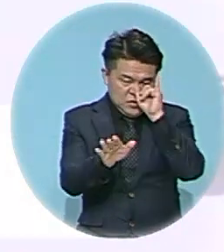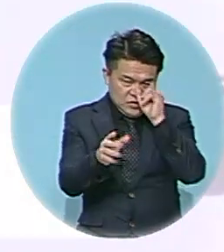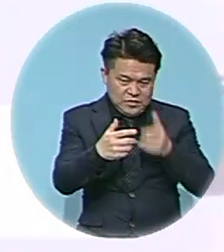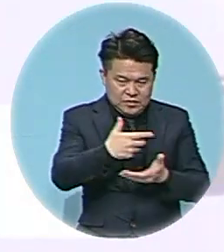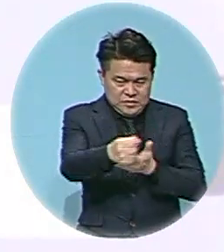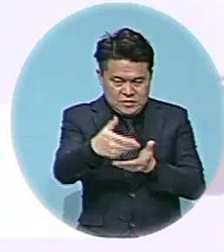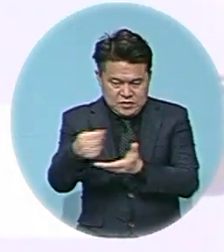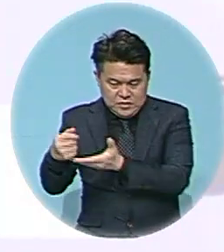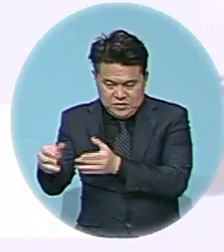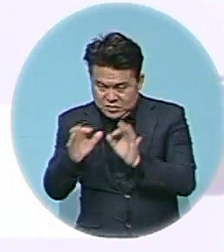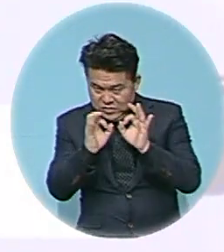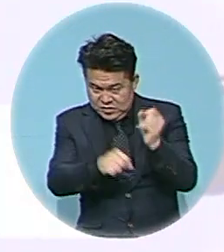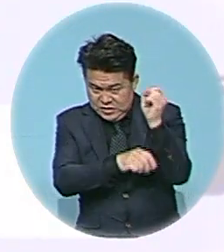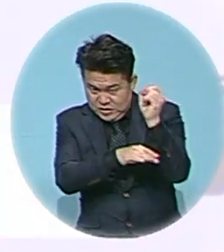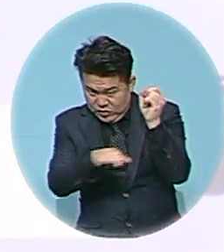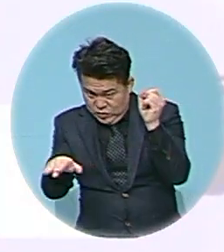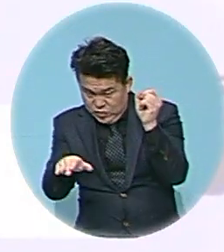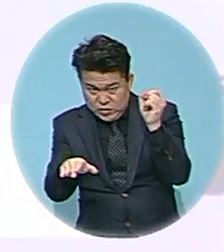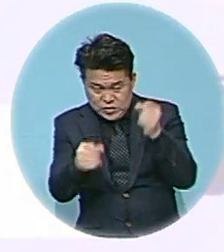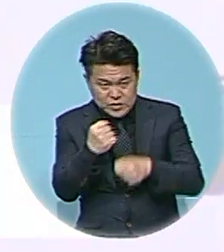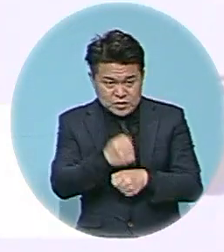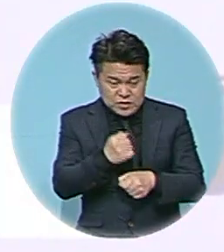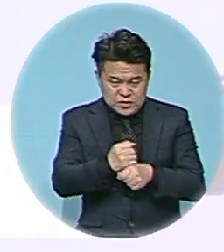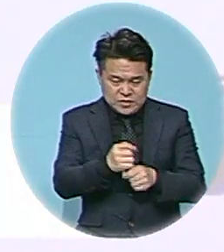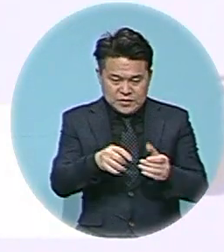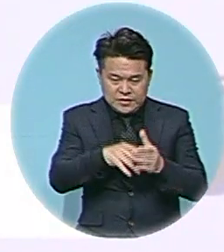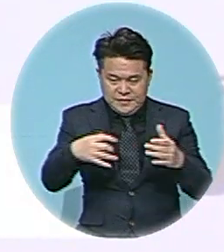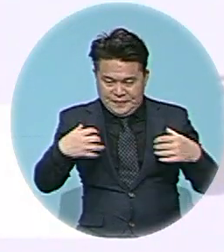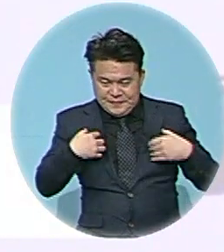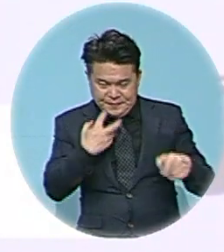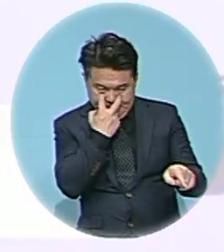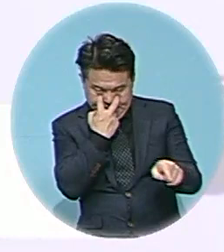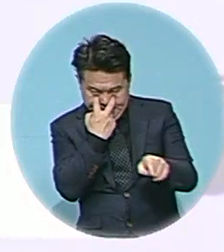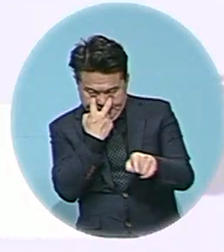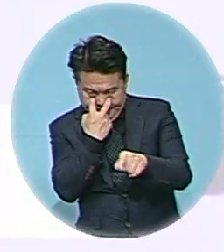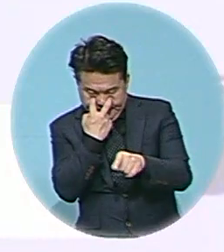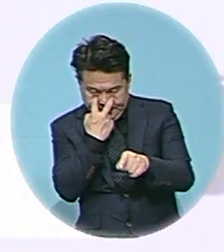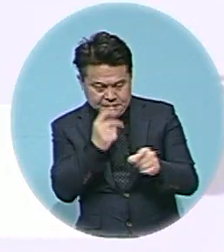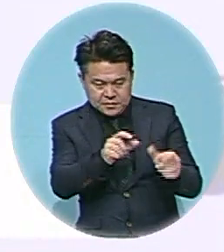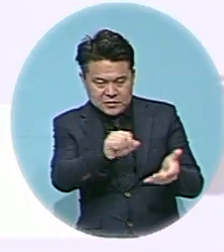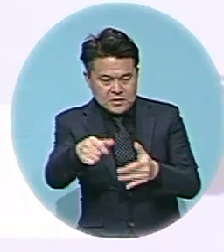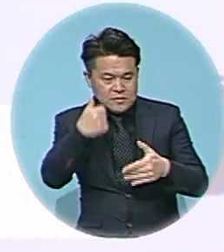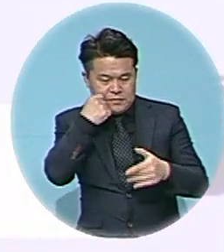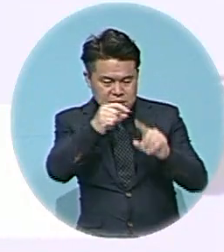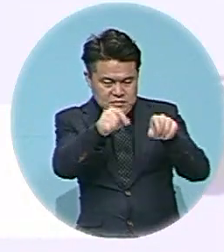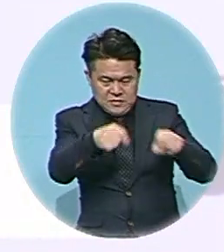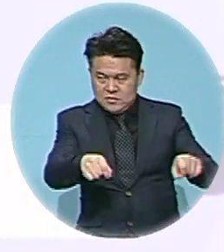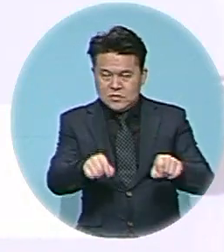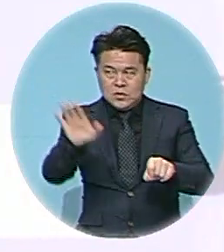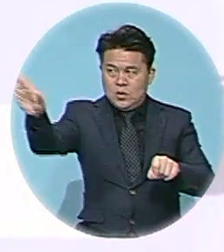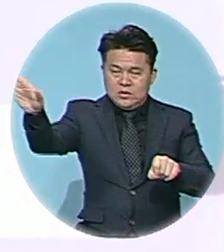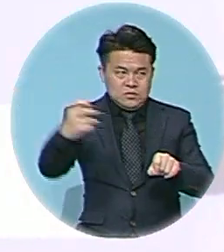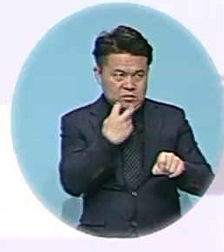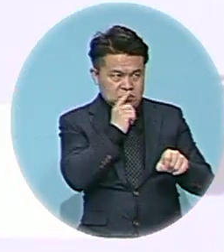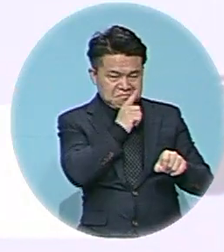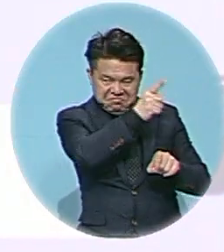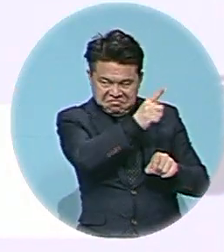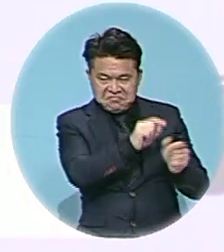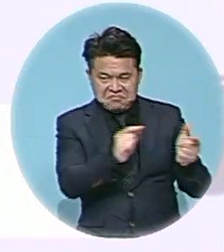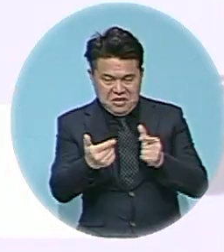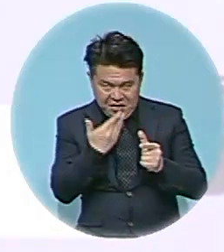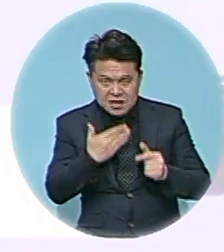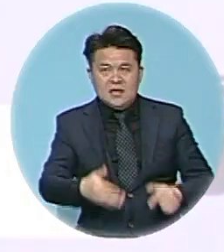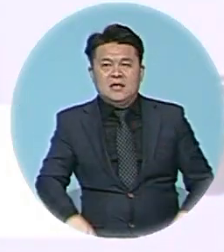루트별로 기준을 마련해서 세관에서 통관 보류와 조사 의뢰하는 방안도 마련할